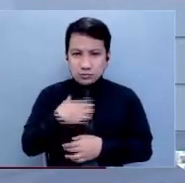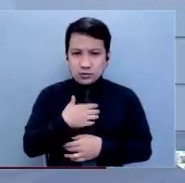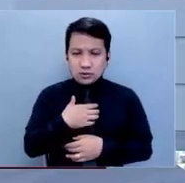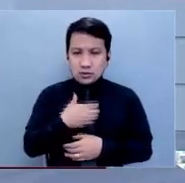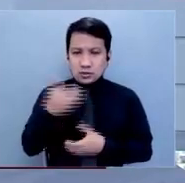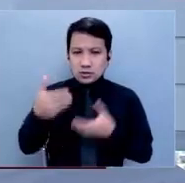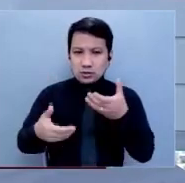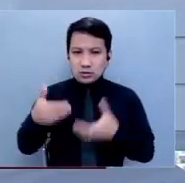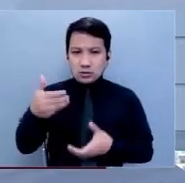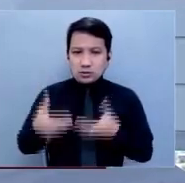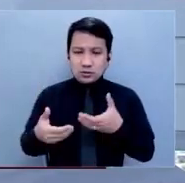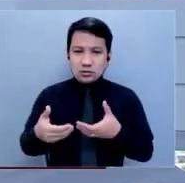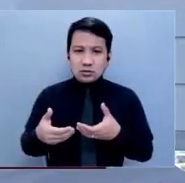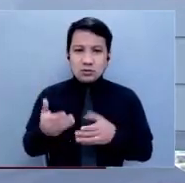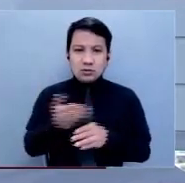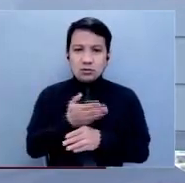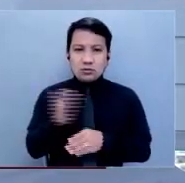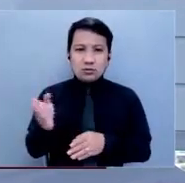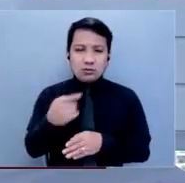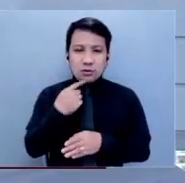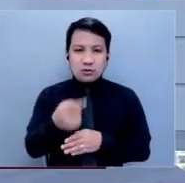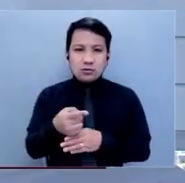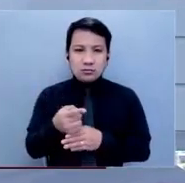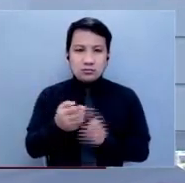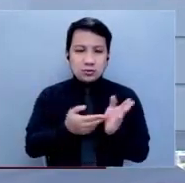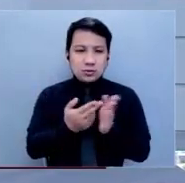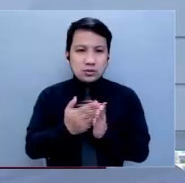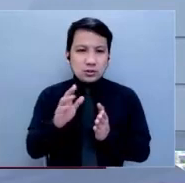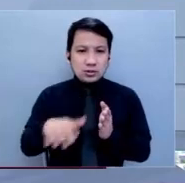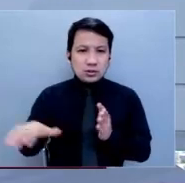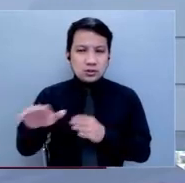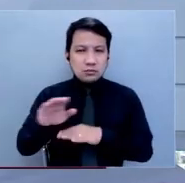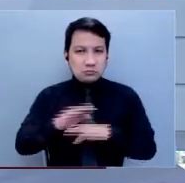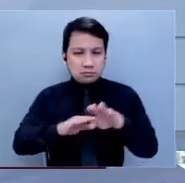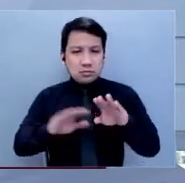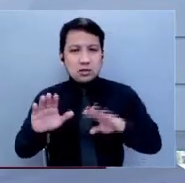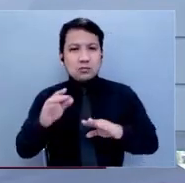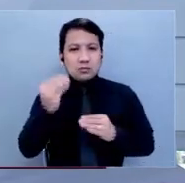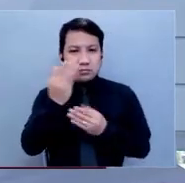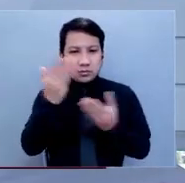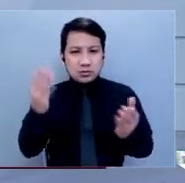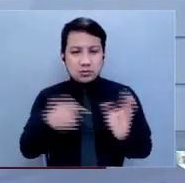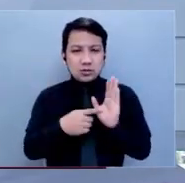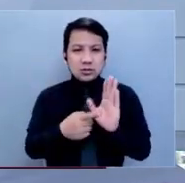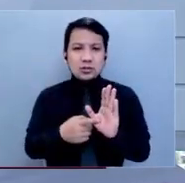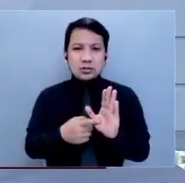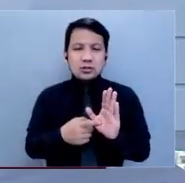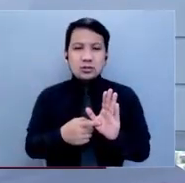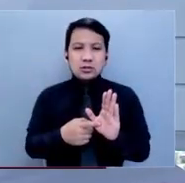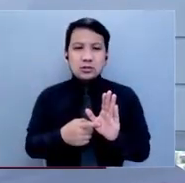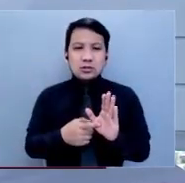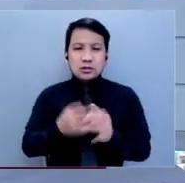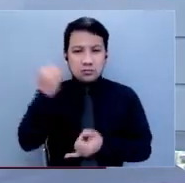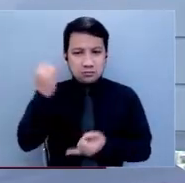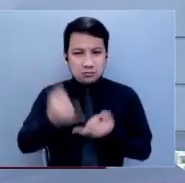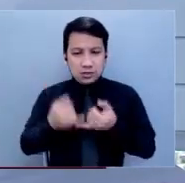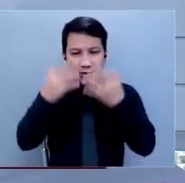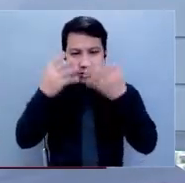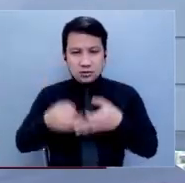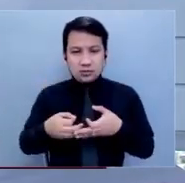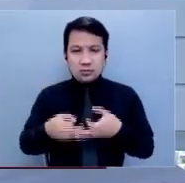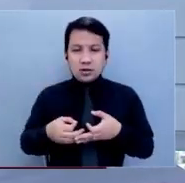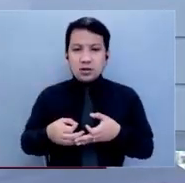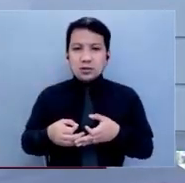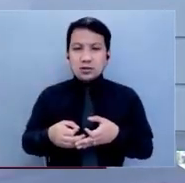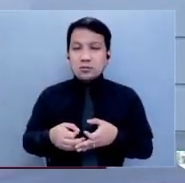ay dapat daw walang bahid ng dungis yung mga kamay. At sa ganitong paraan, naging final and executory ang